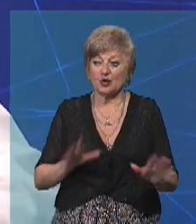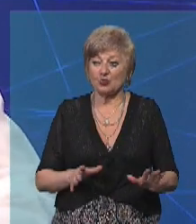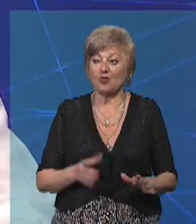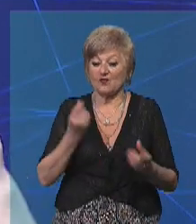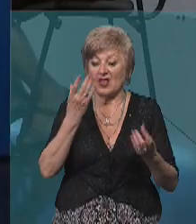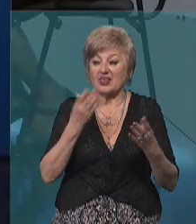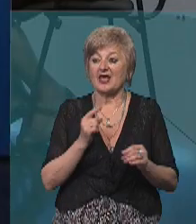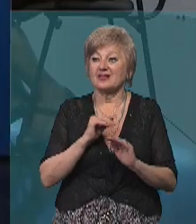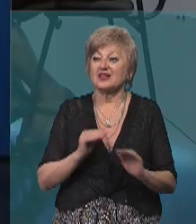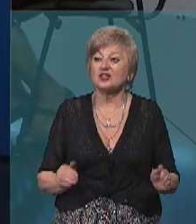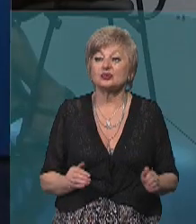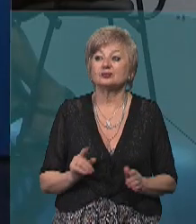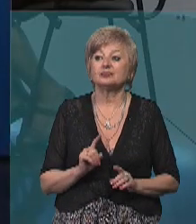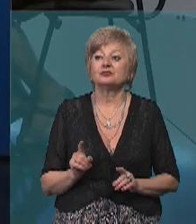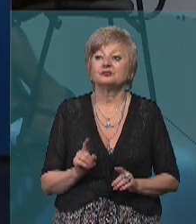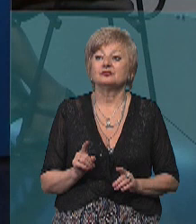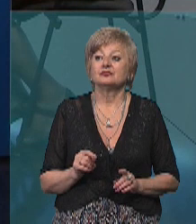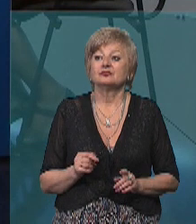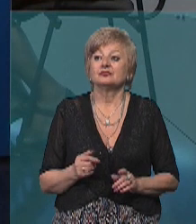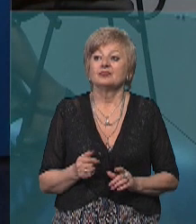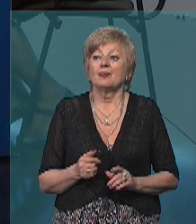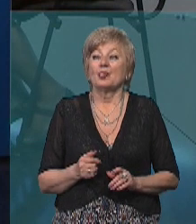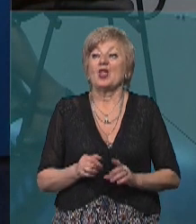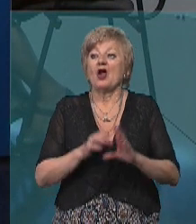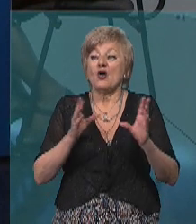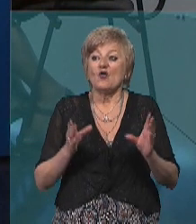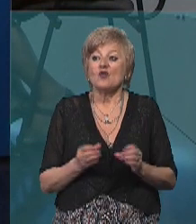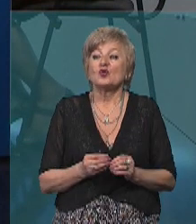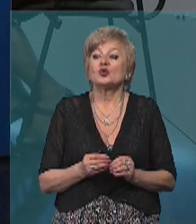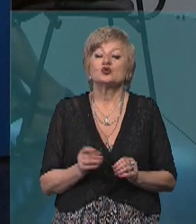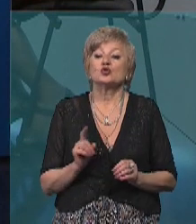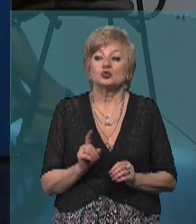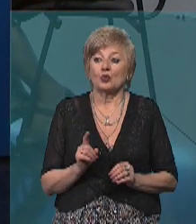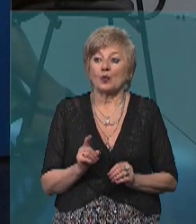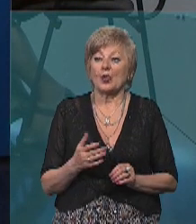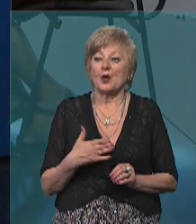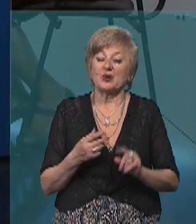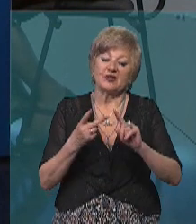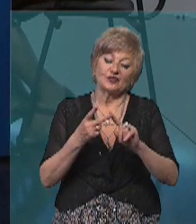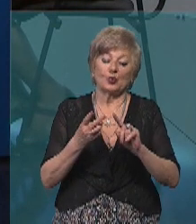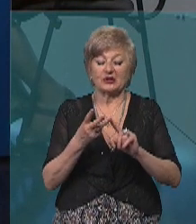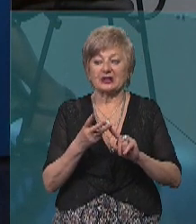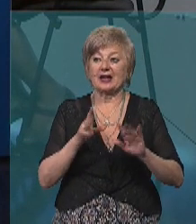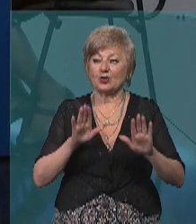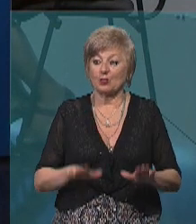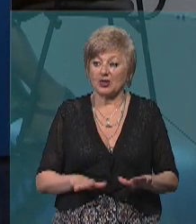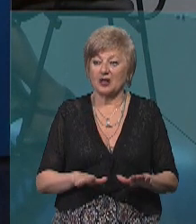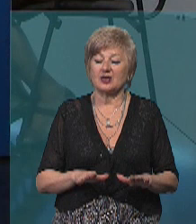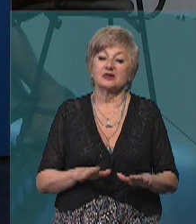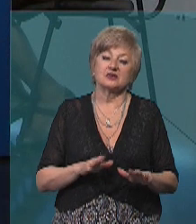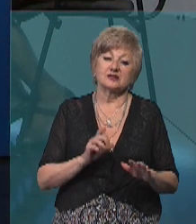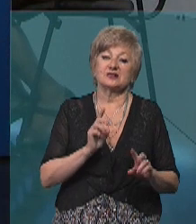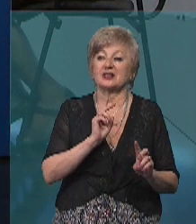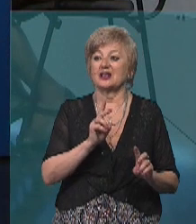тиші прихований. Тут, ну, в принципі, парадокс навіть не в тому, чому на другому, третьому місці опозиційний